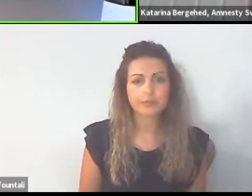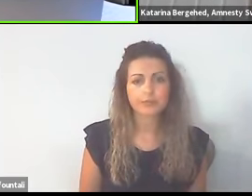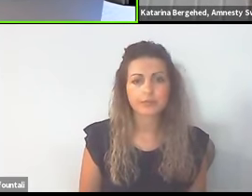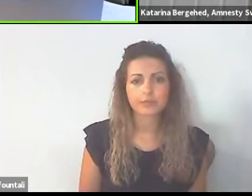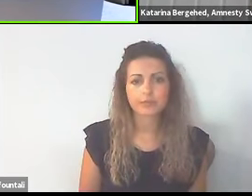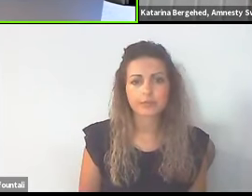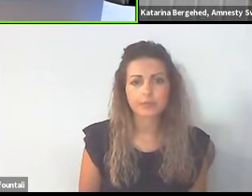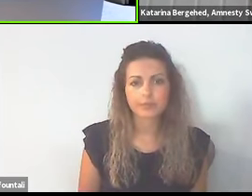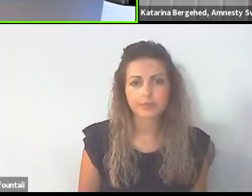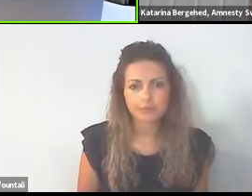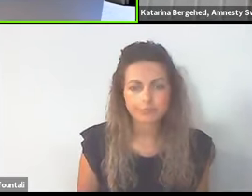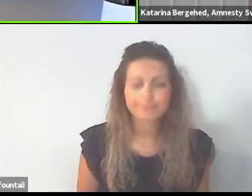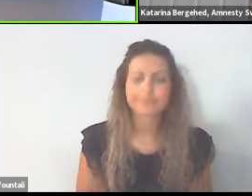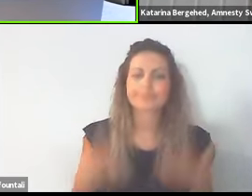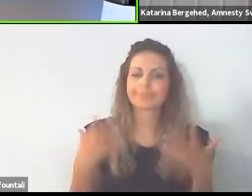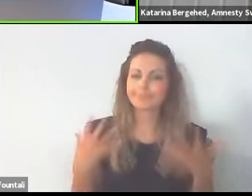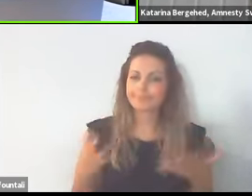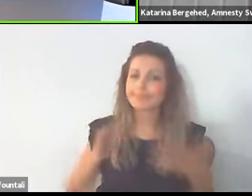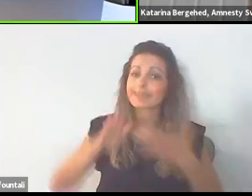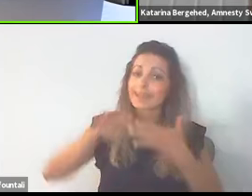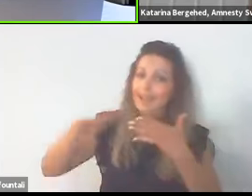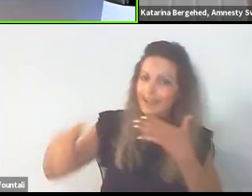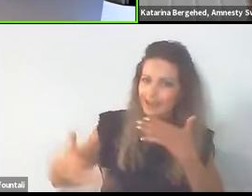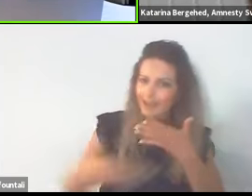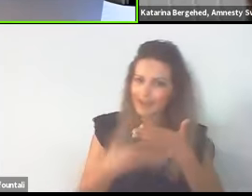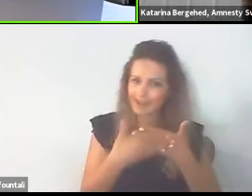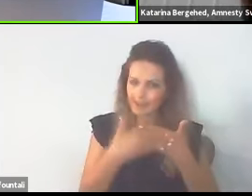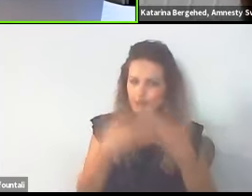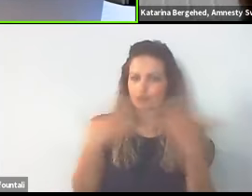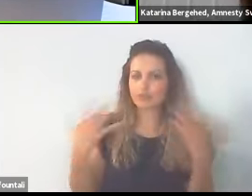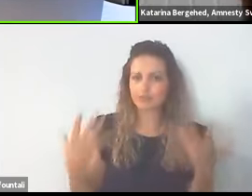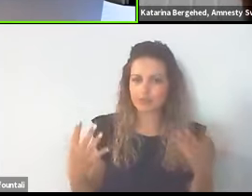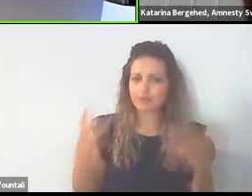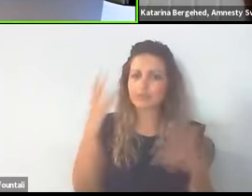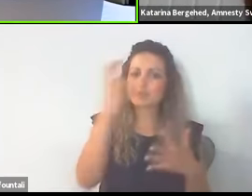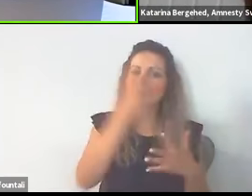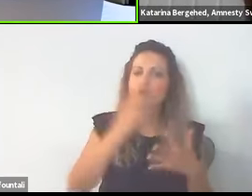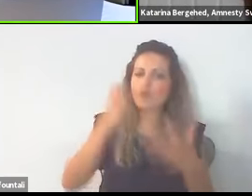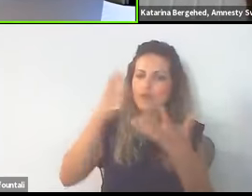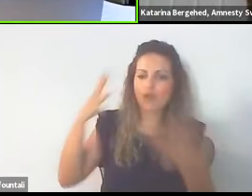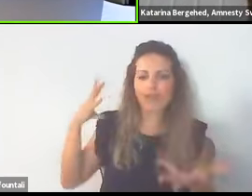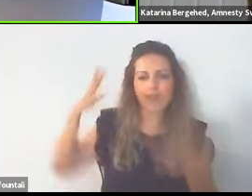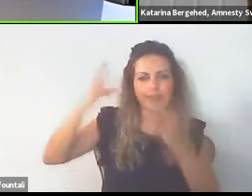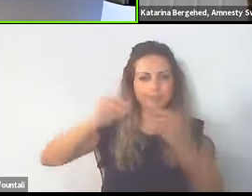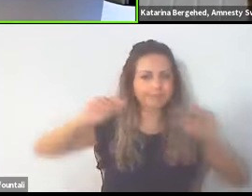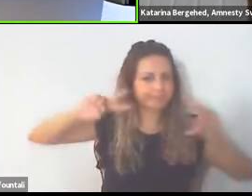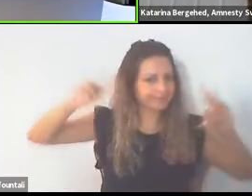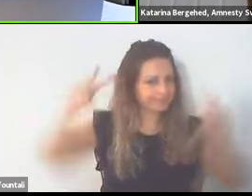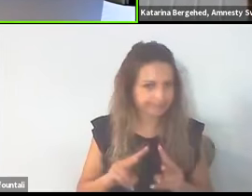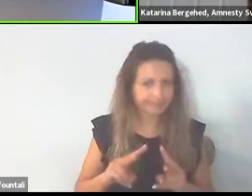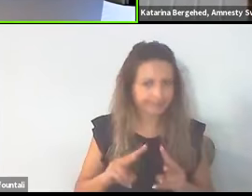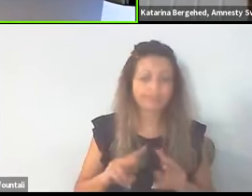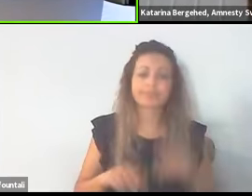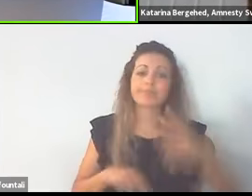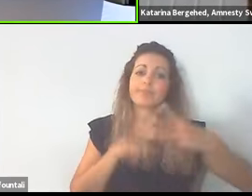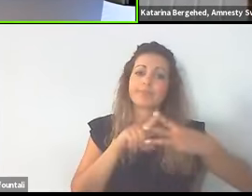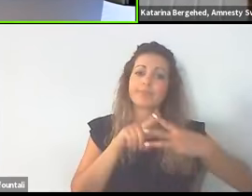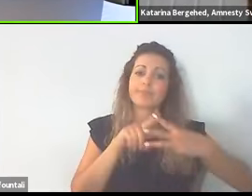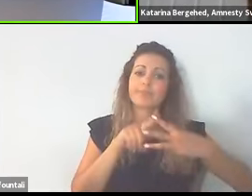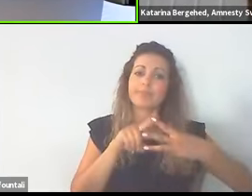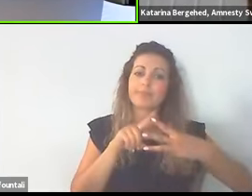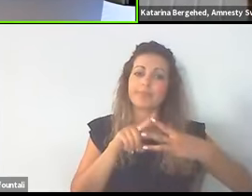Για να κλείσω λοιπόν και να συγκεντρώσω για αυτά που έχουμε πει, τρία σημεία. Το πρώτο είναι ότι